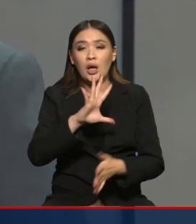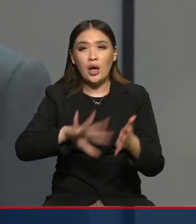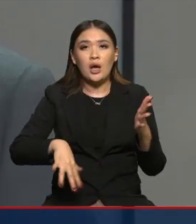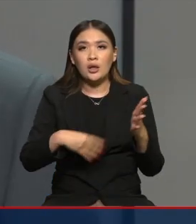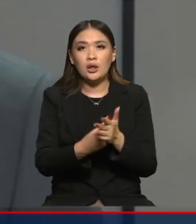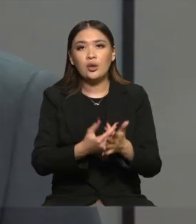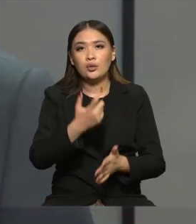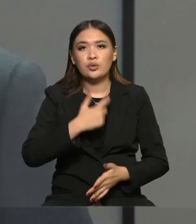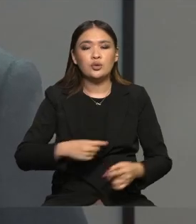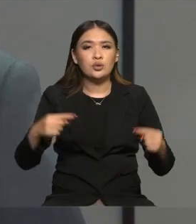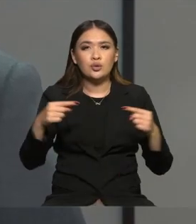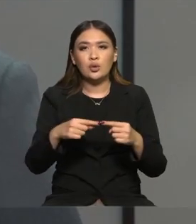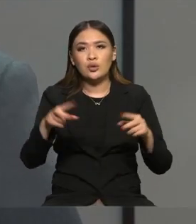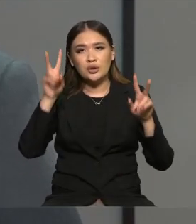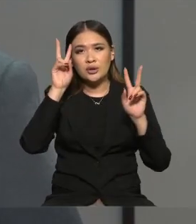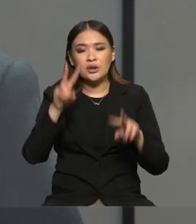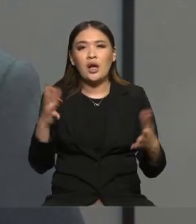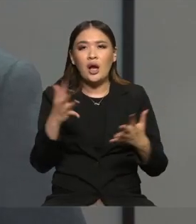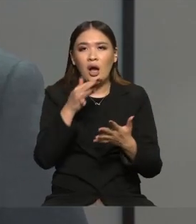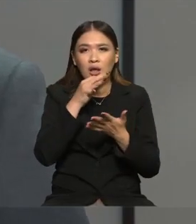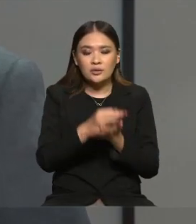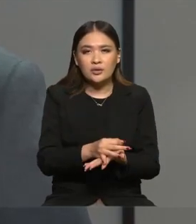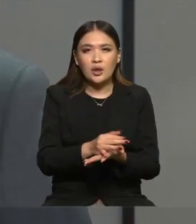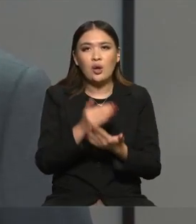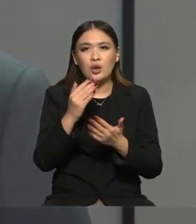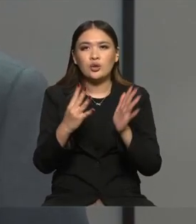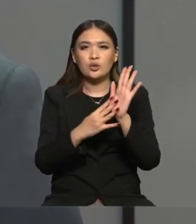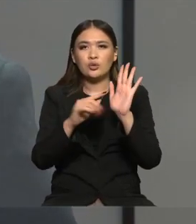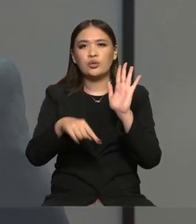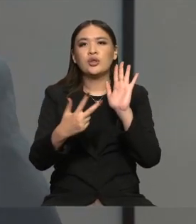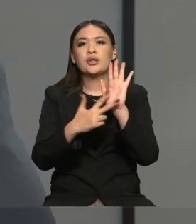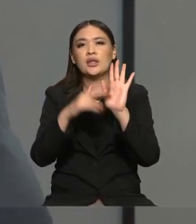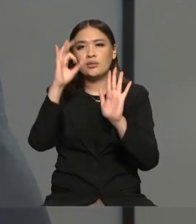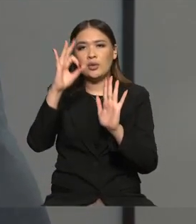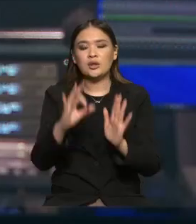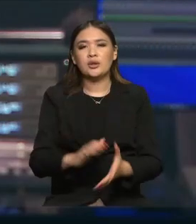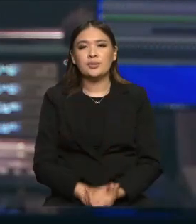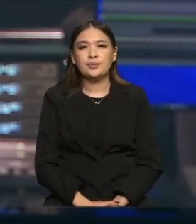өзінің позициясын нақтыламаған адамдар бар, олар шамамен 9.8%.